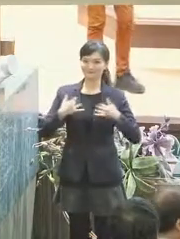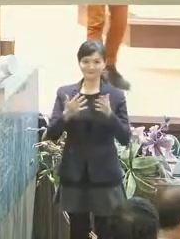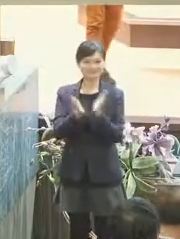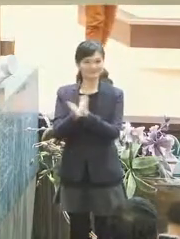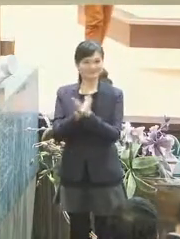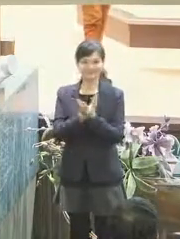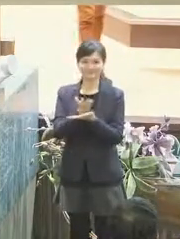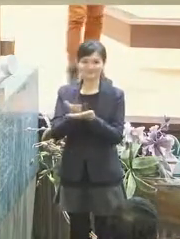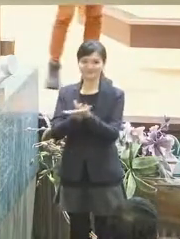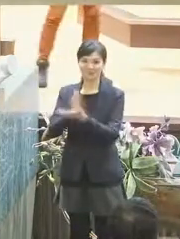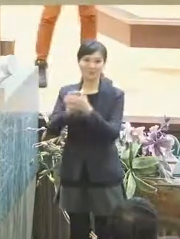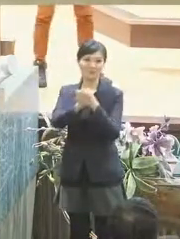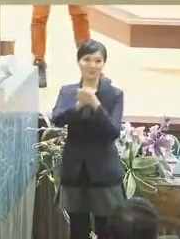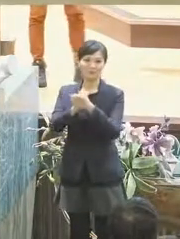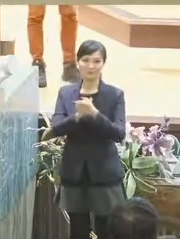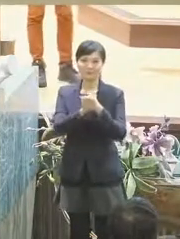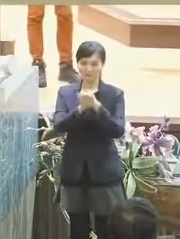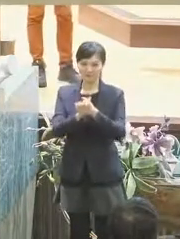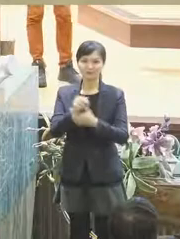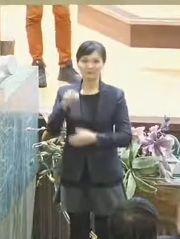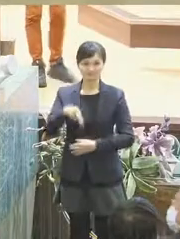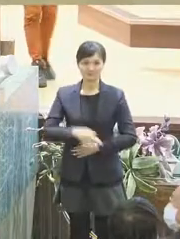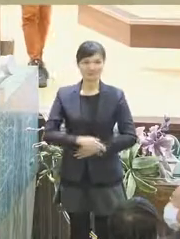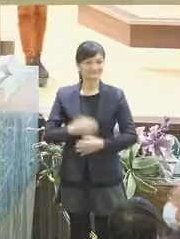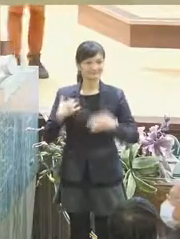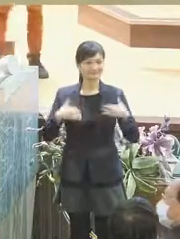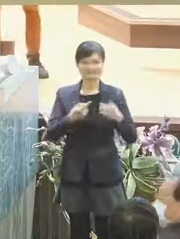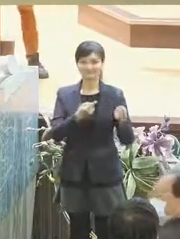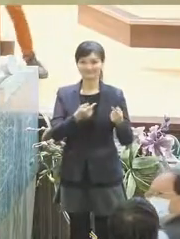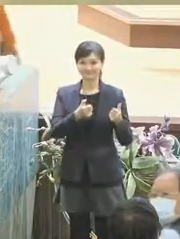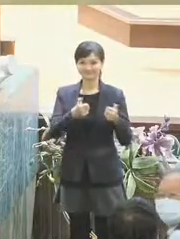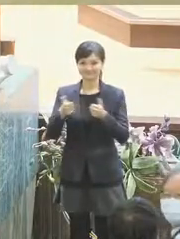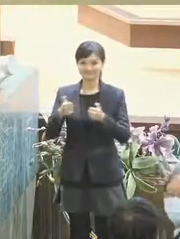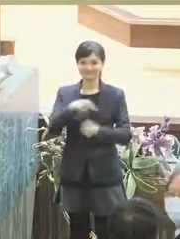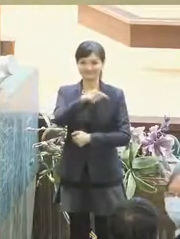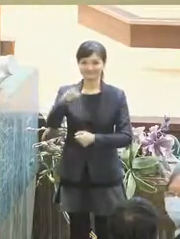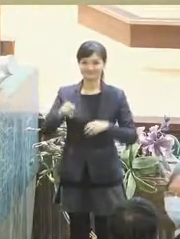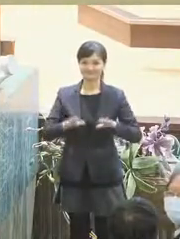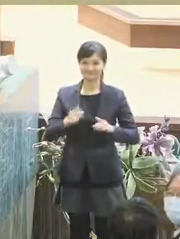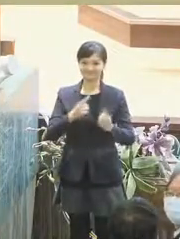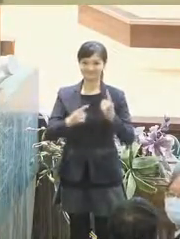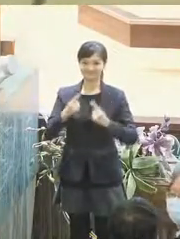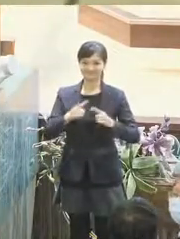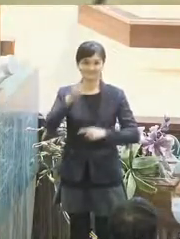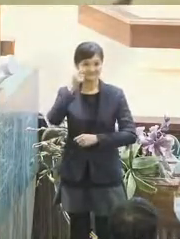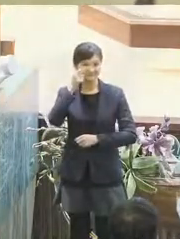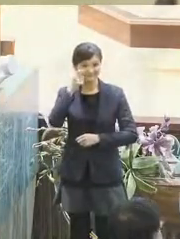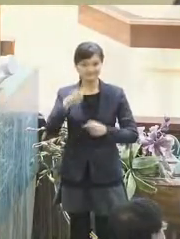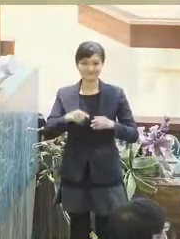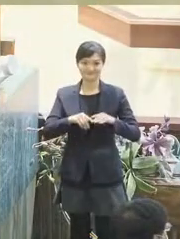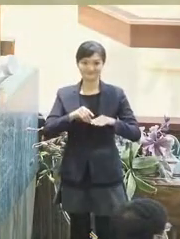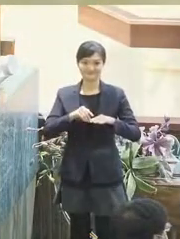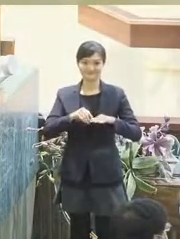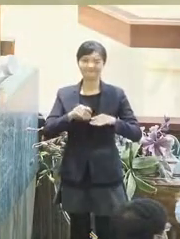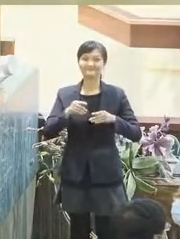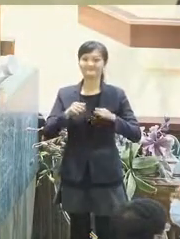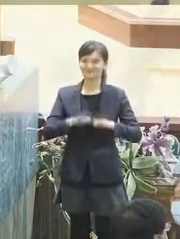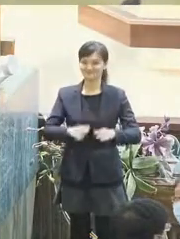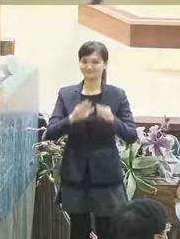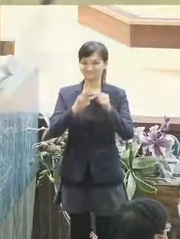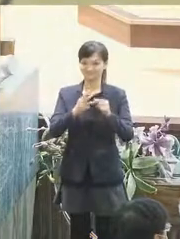友。那非常感谢大家今天来在台南的 G-Link Summit。我